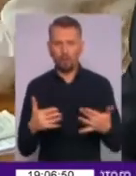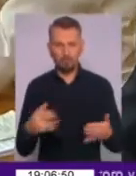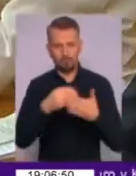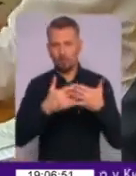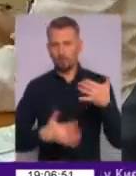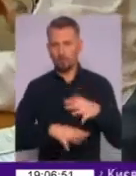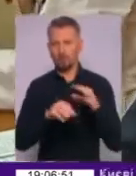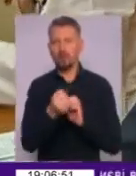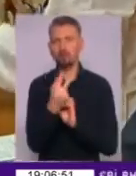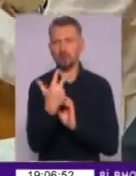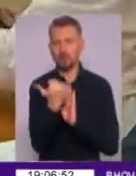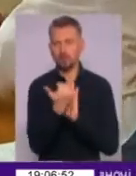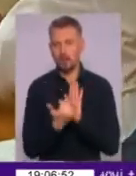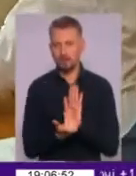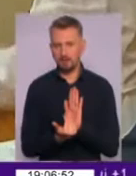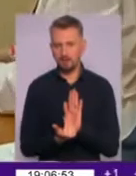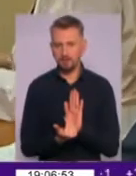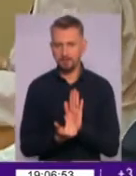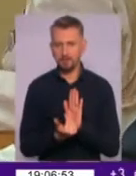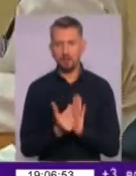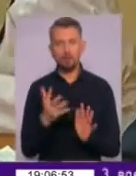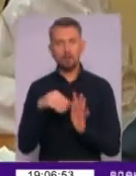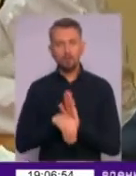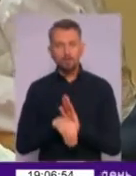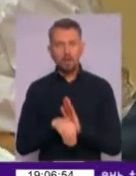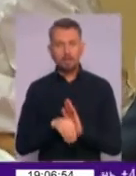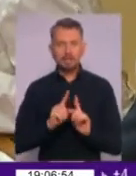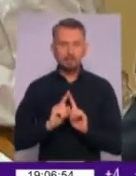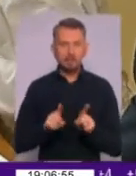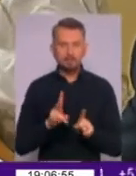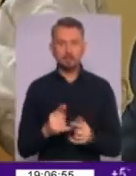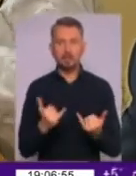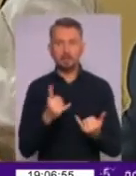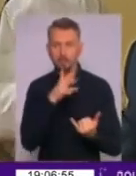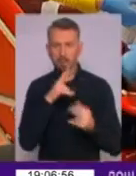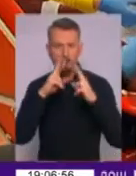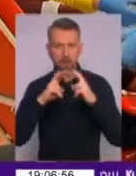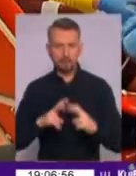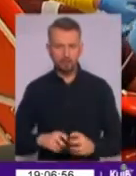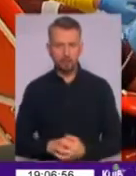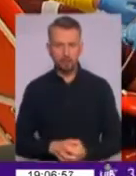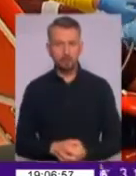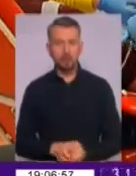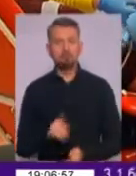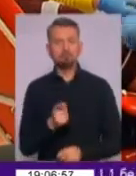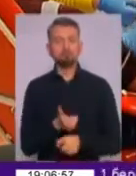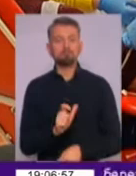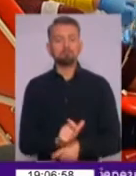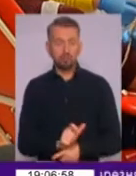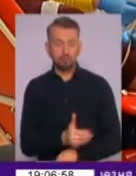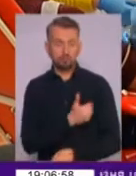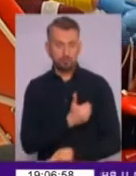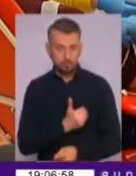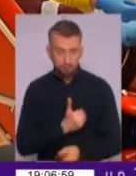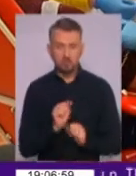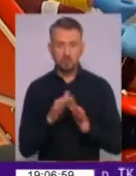Всього 13 позицій. Включає специфіку на даний момент осмотру. Все ж, більшість претендентів стають